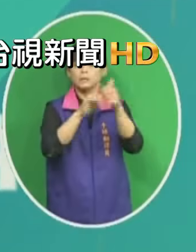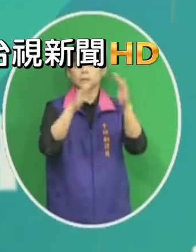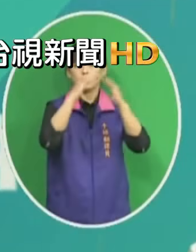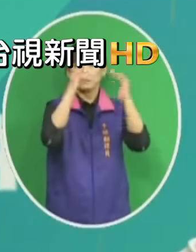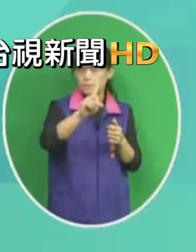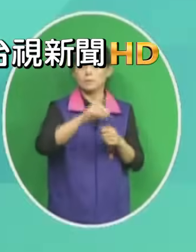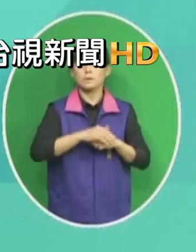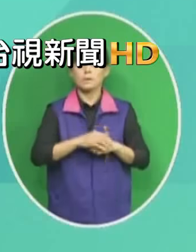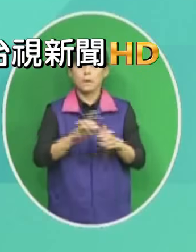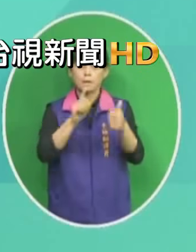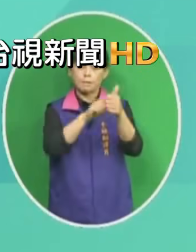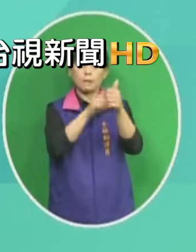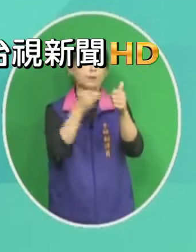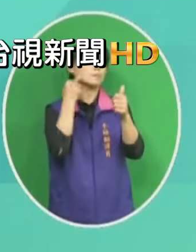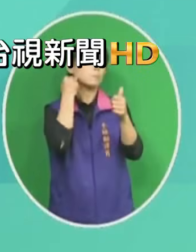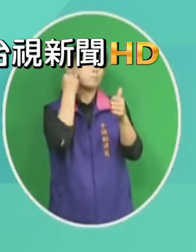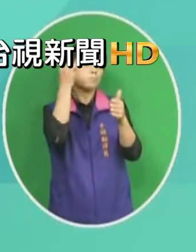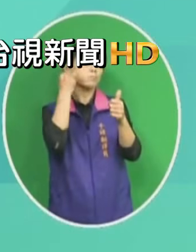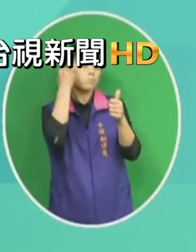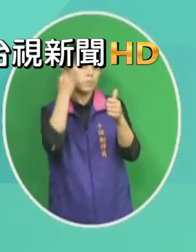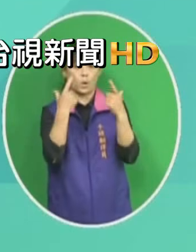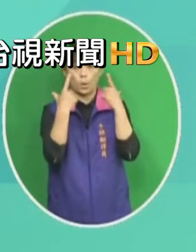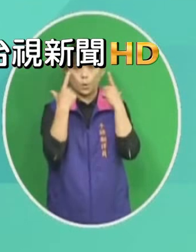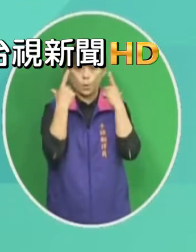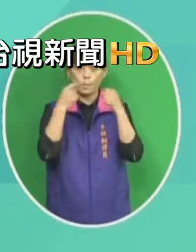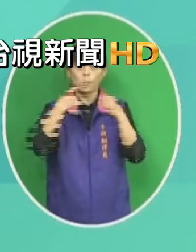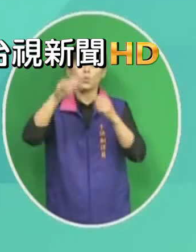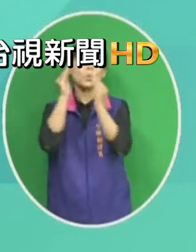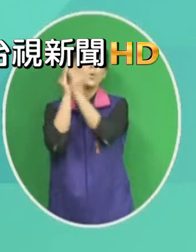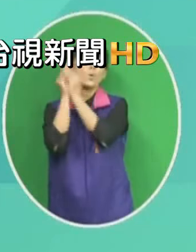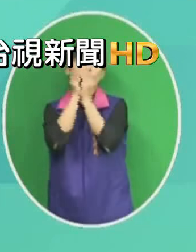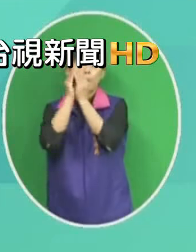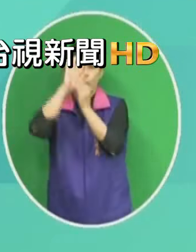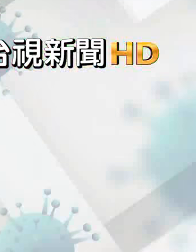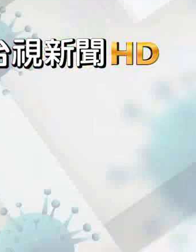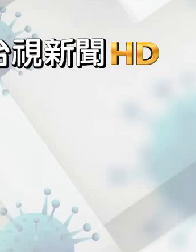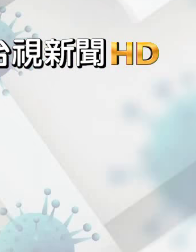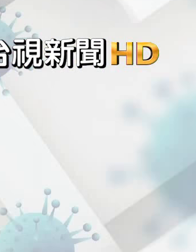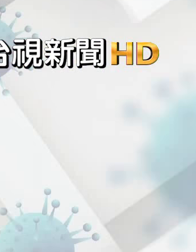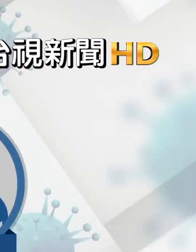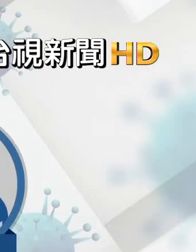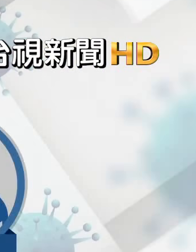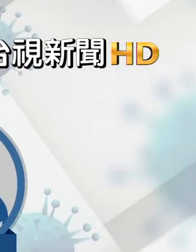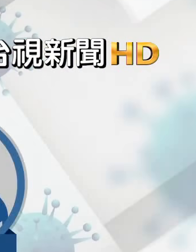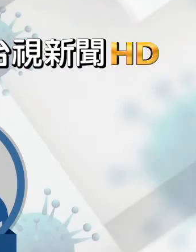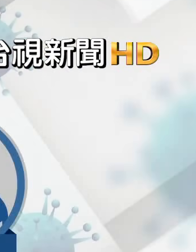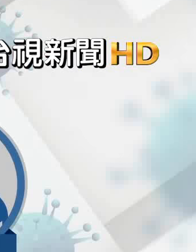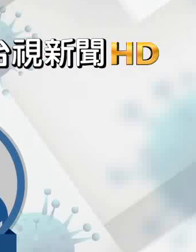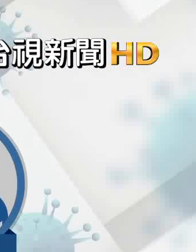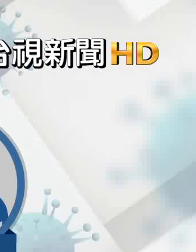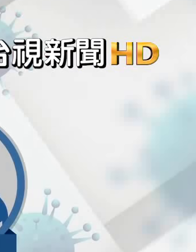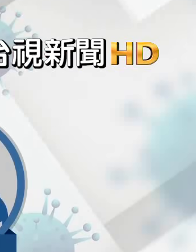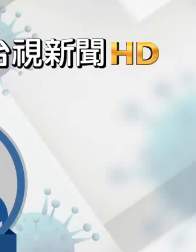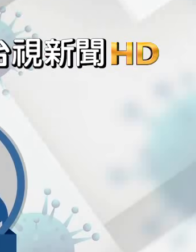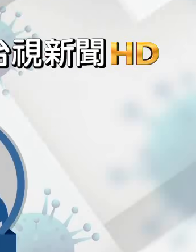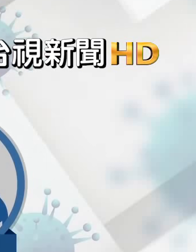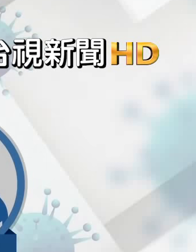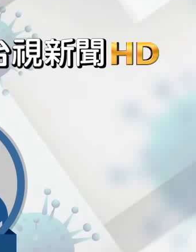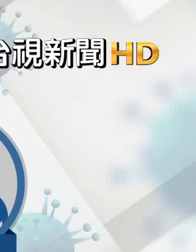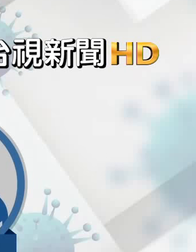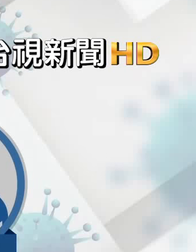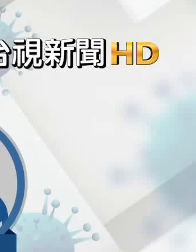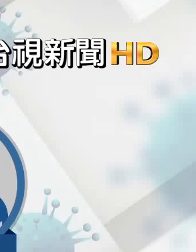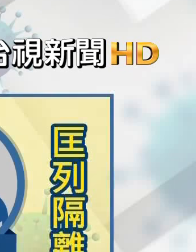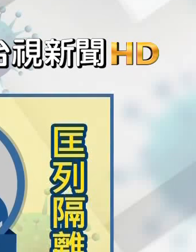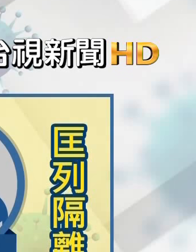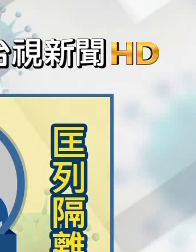族的群聚，姐姐是原来是在桃园的确诊个案， 按2706曾南下去弟弟家小住，没想到